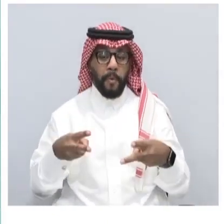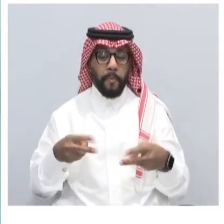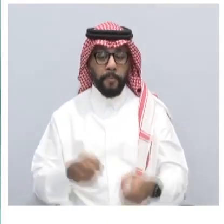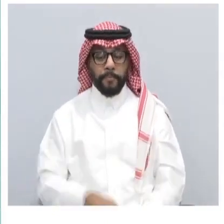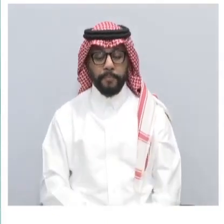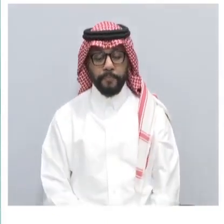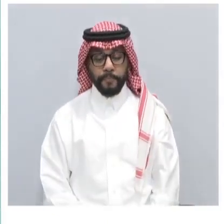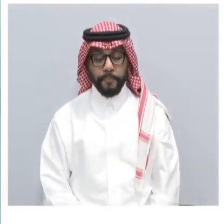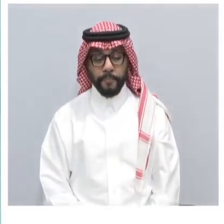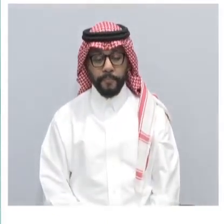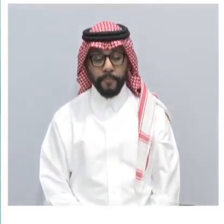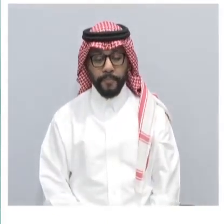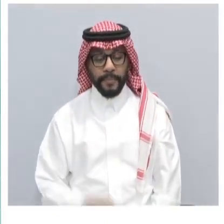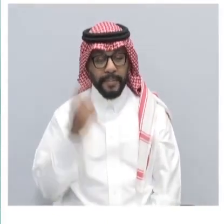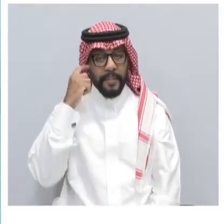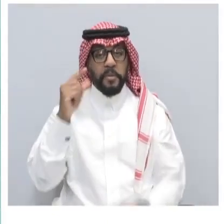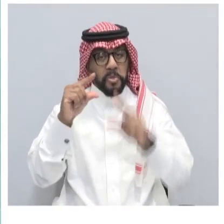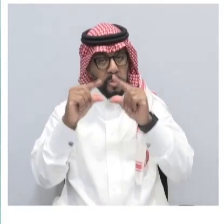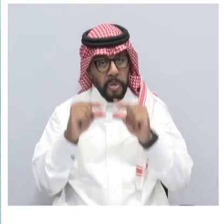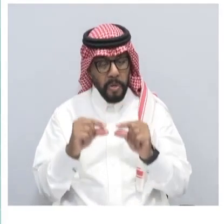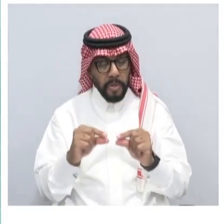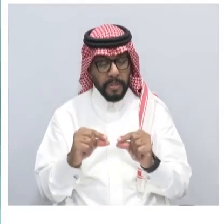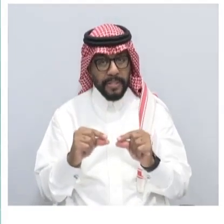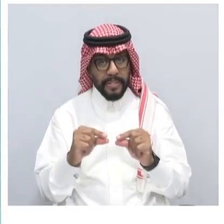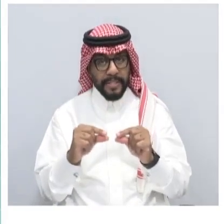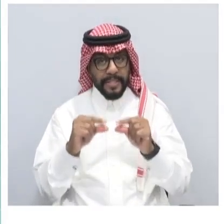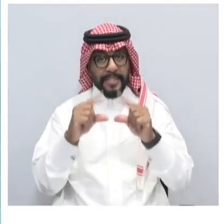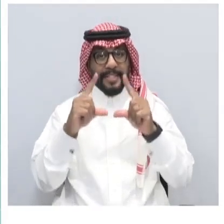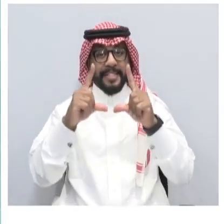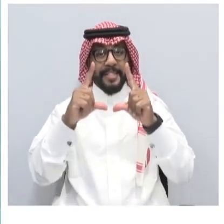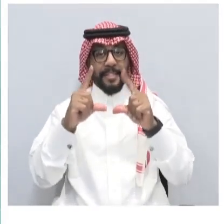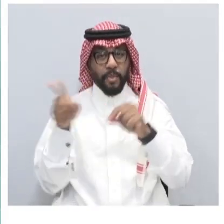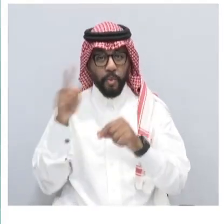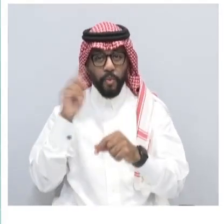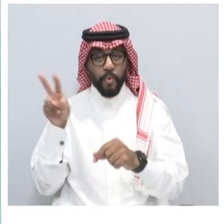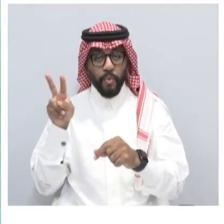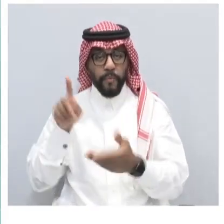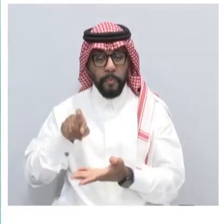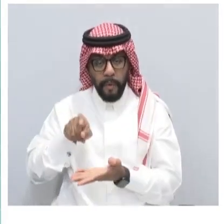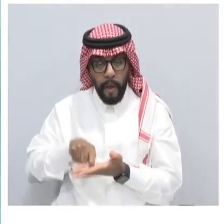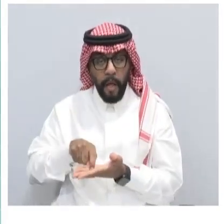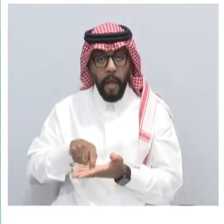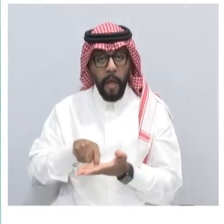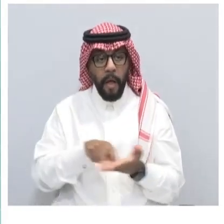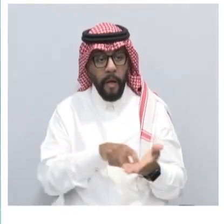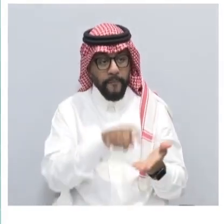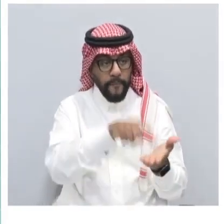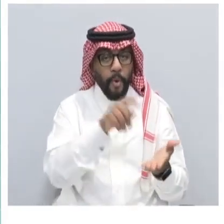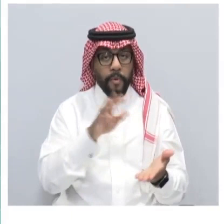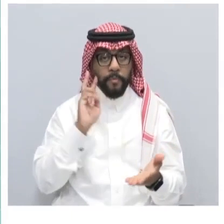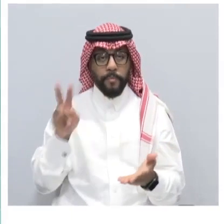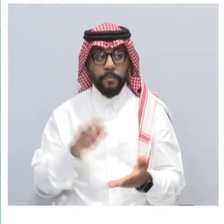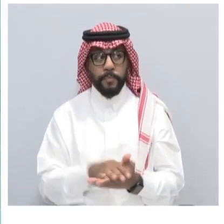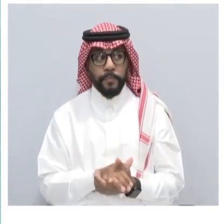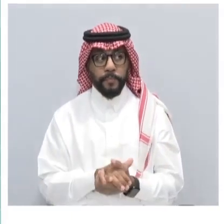قبل النص وعند انقاص هذه المسافه البادئه يتم اتجاه فقره بشكل كامل وهنا بعد